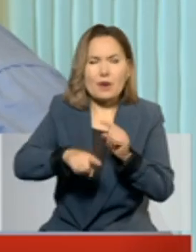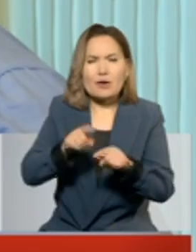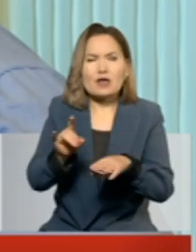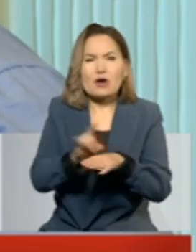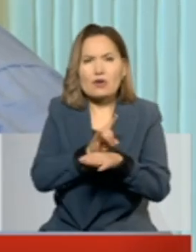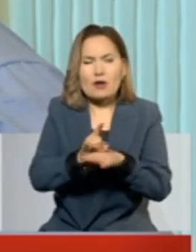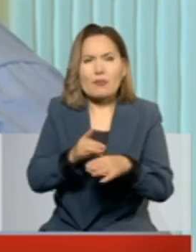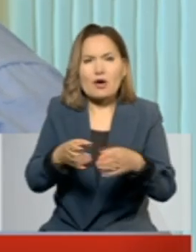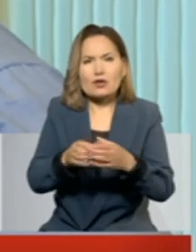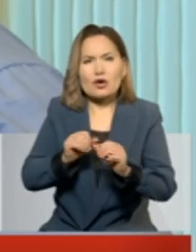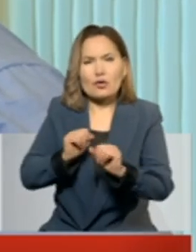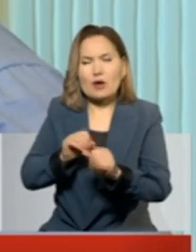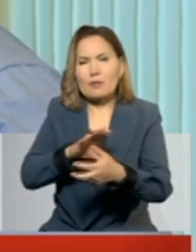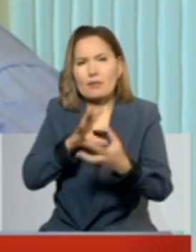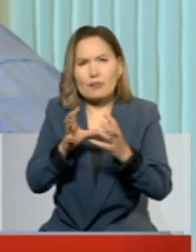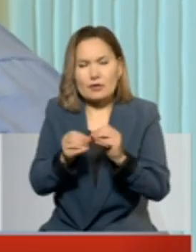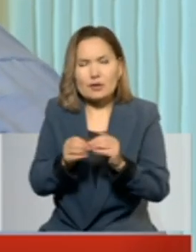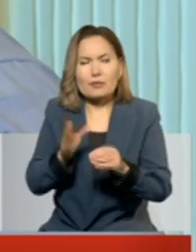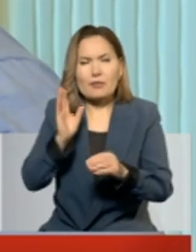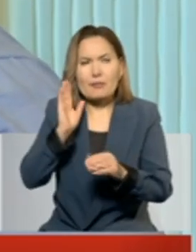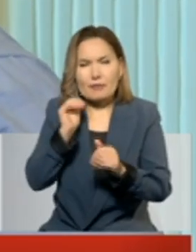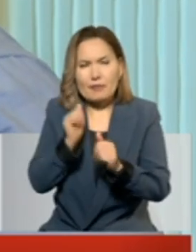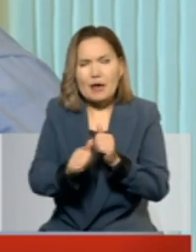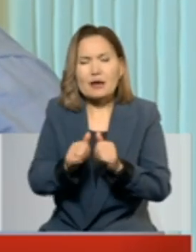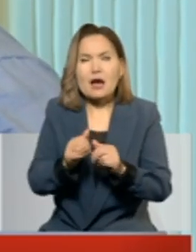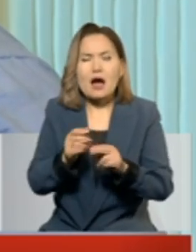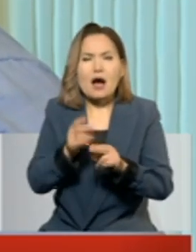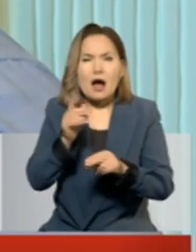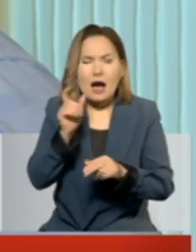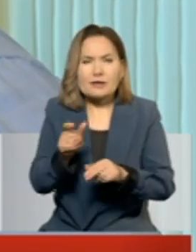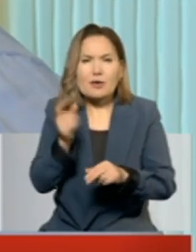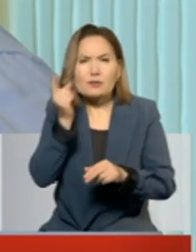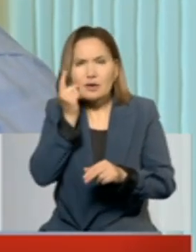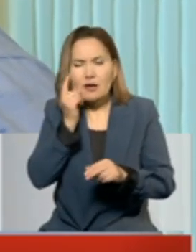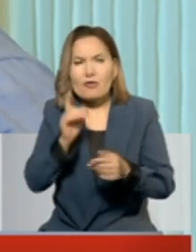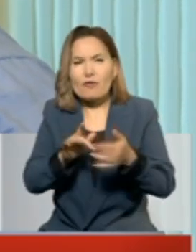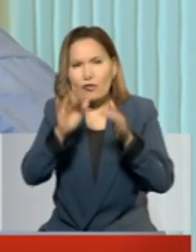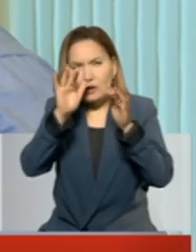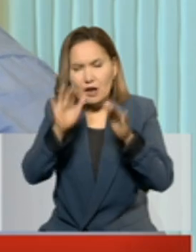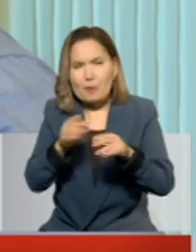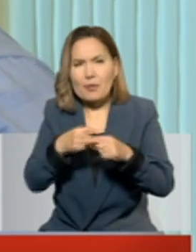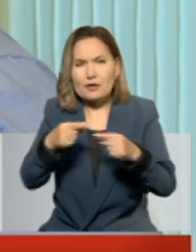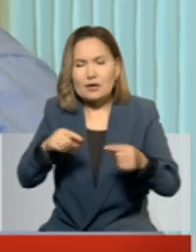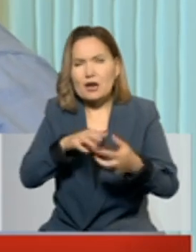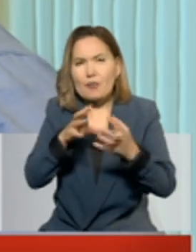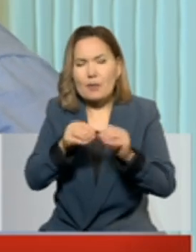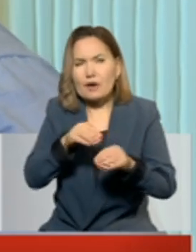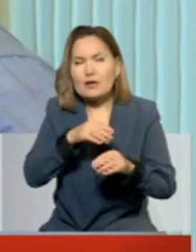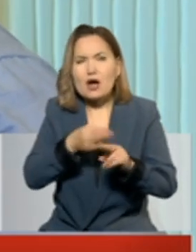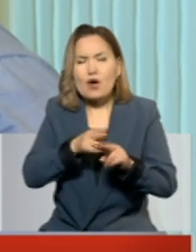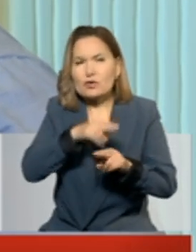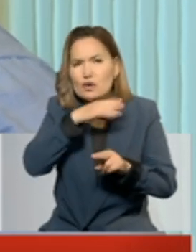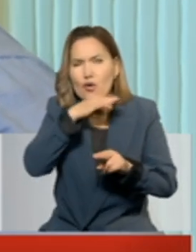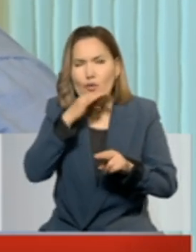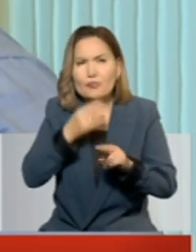сақтаудың жолын үйрету. Әр адам технологияны қолданады. Кейде байқаусызда өзінің құпия мәліметтерін сол ғаламторға енгізіп жатады.